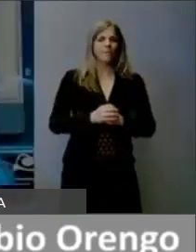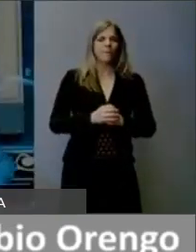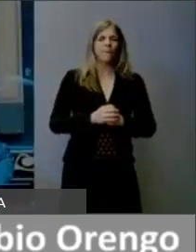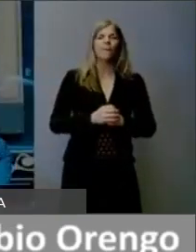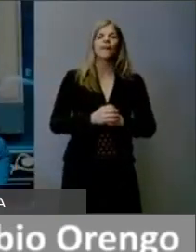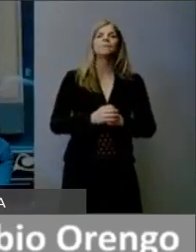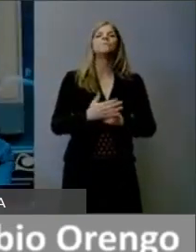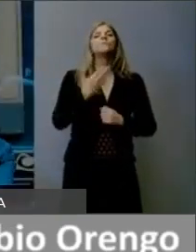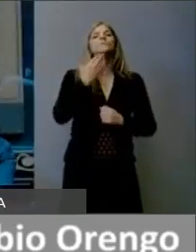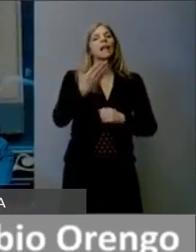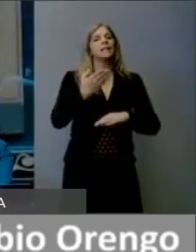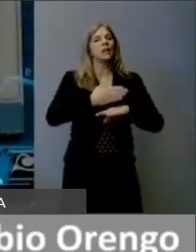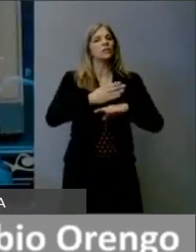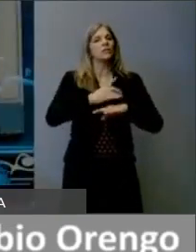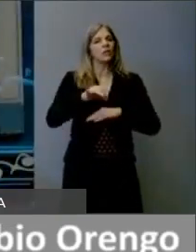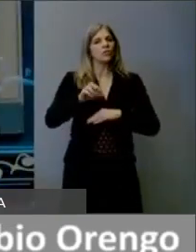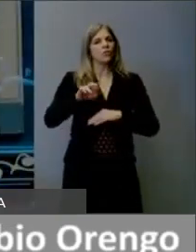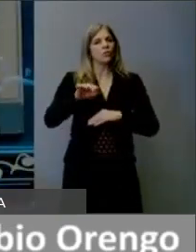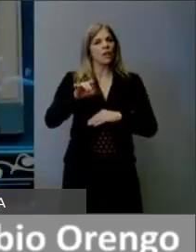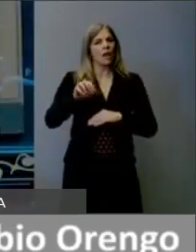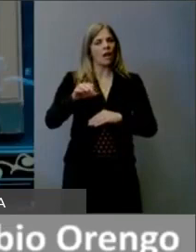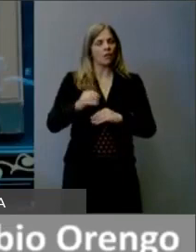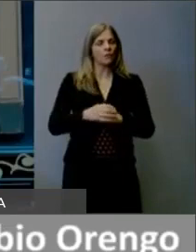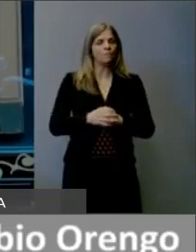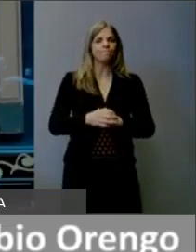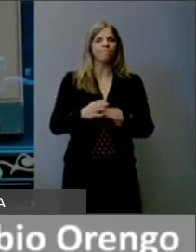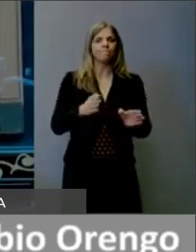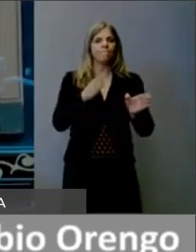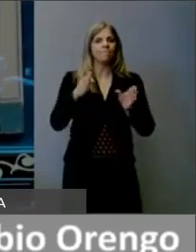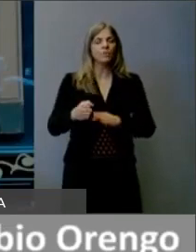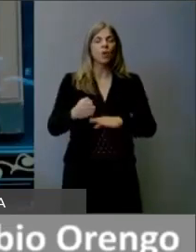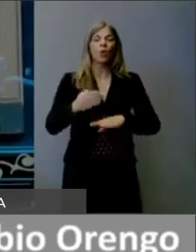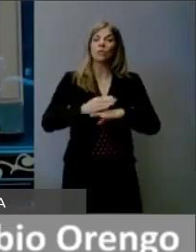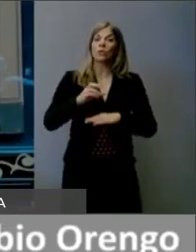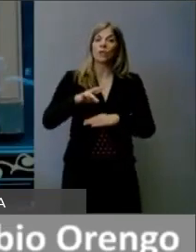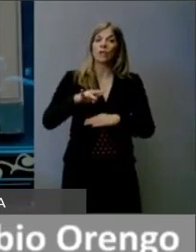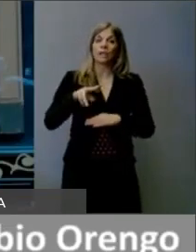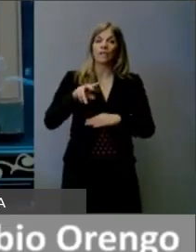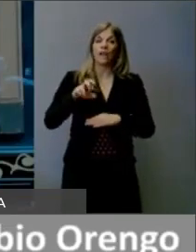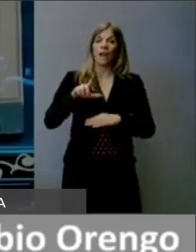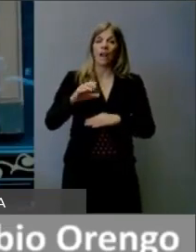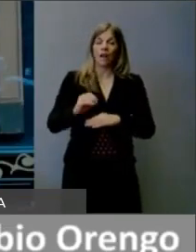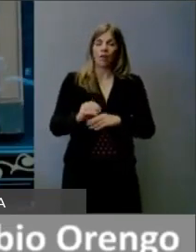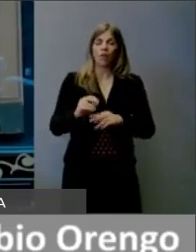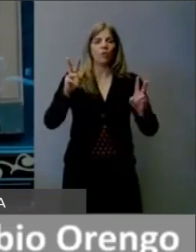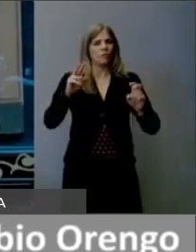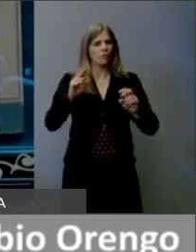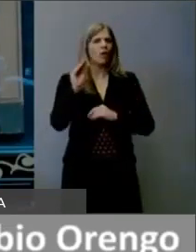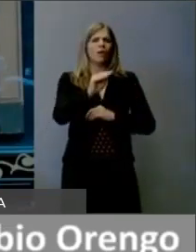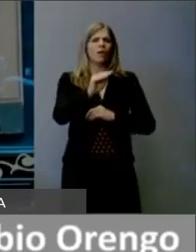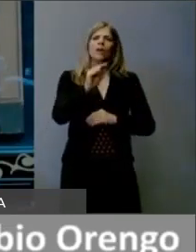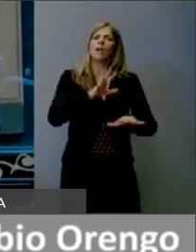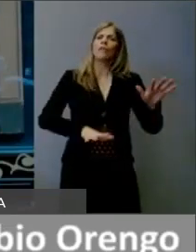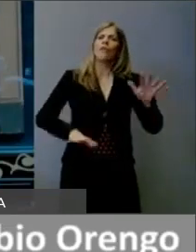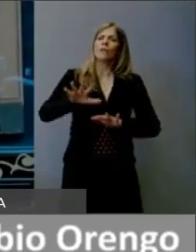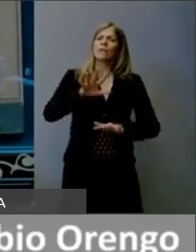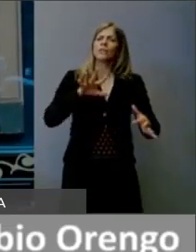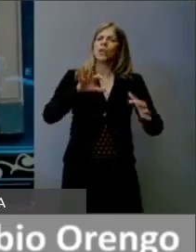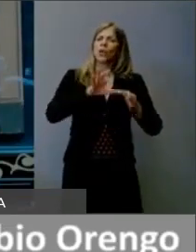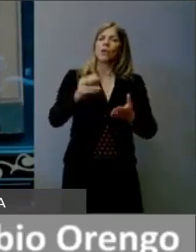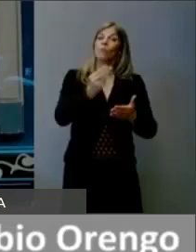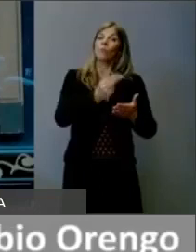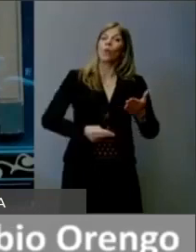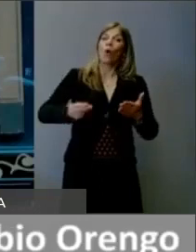Grazie consigliere Giordano. Adesso il consigliere Crivello. Si richiedono informazioni in riferimento al progetto e alle